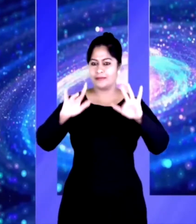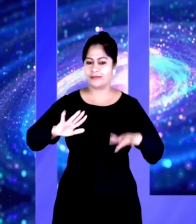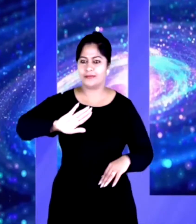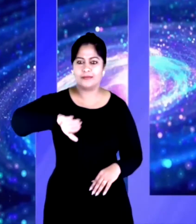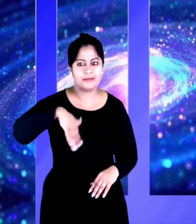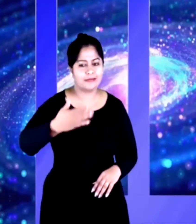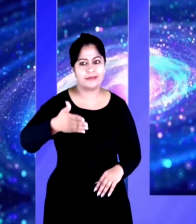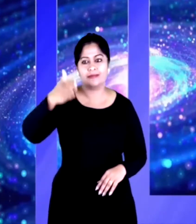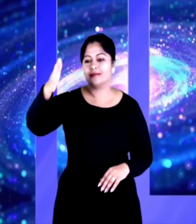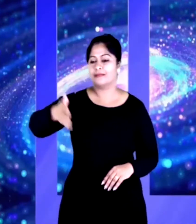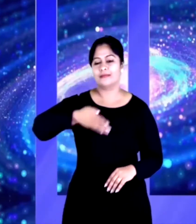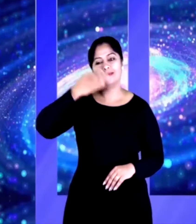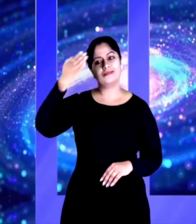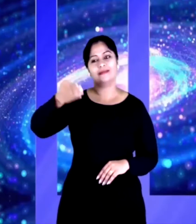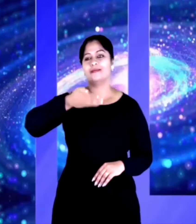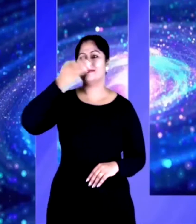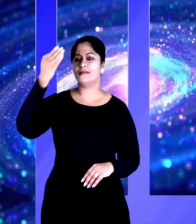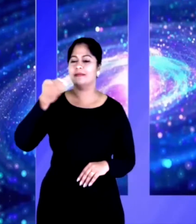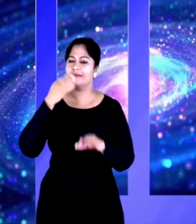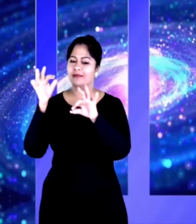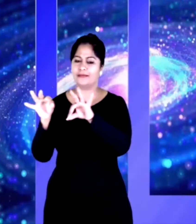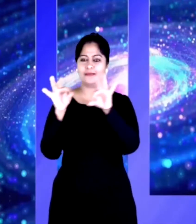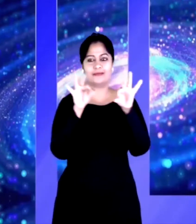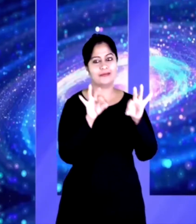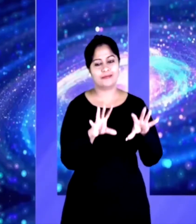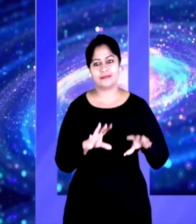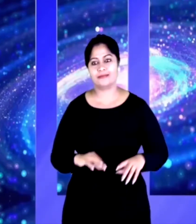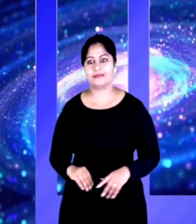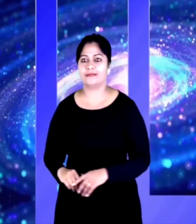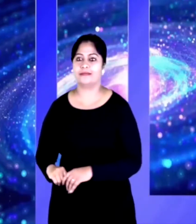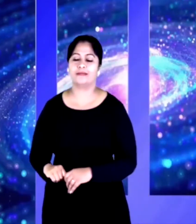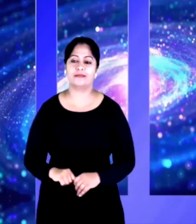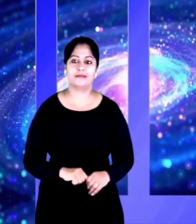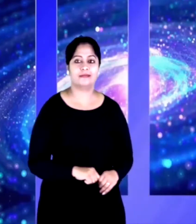पिन्मुल्ल वास्तै पोला